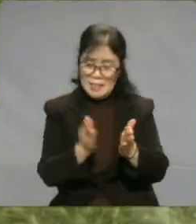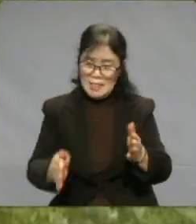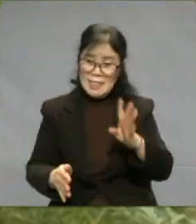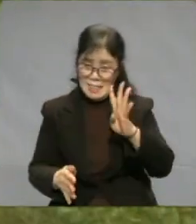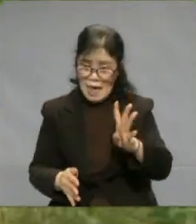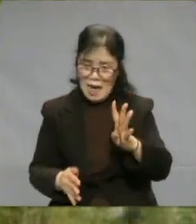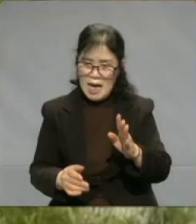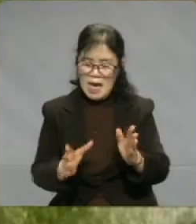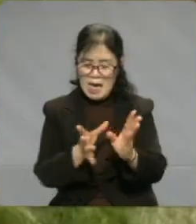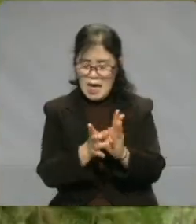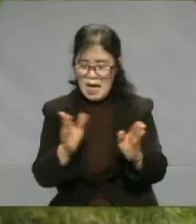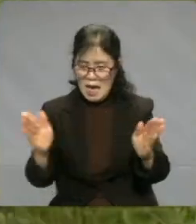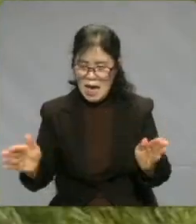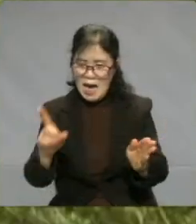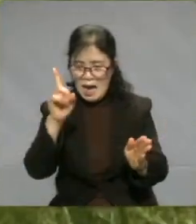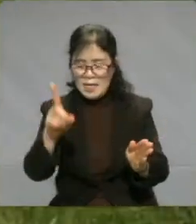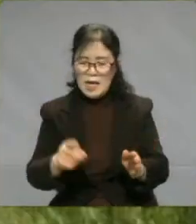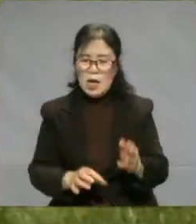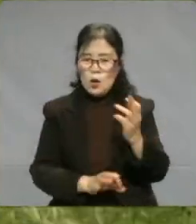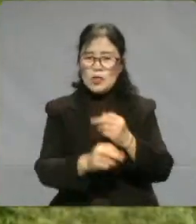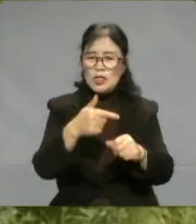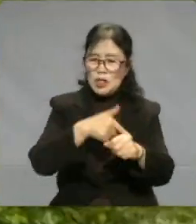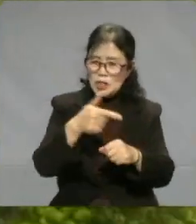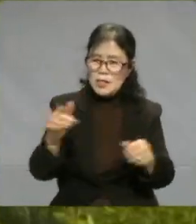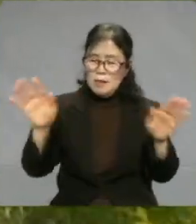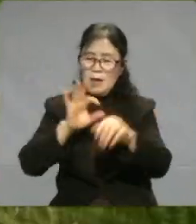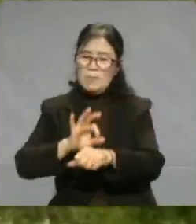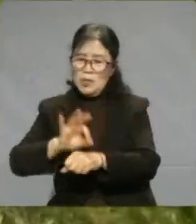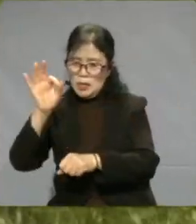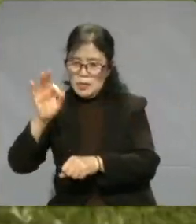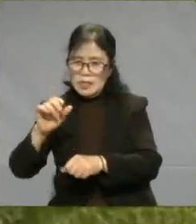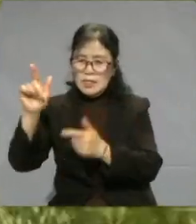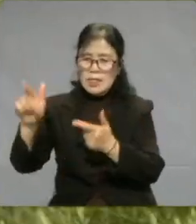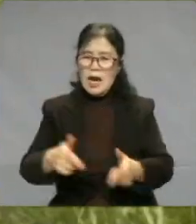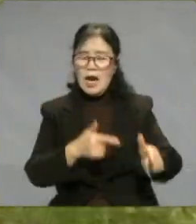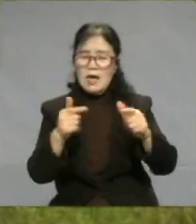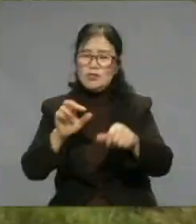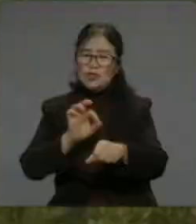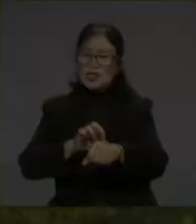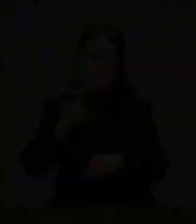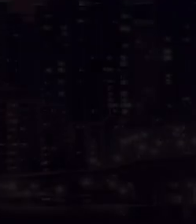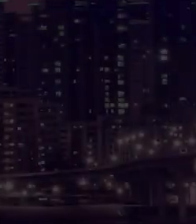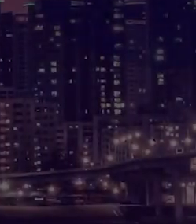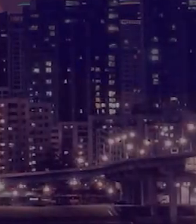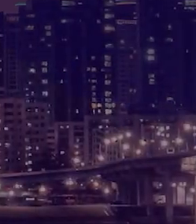1편성으로 오전 6시에서 오후 10시 하루 20회 운행할 계획입니다.